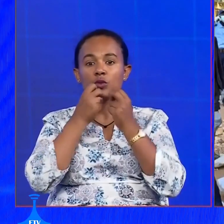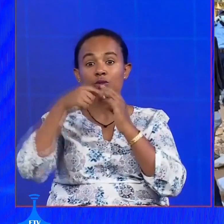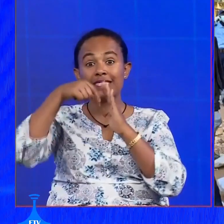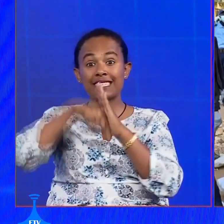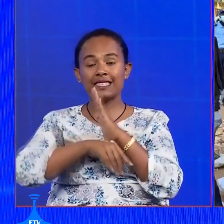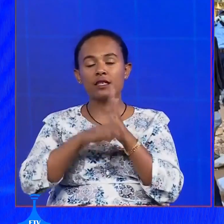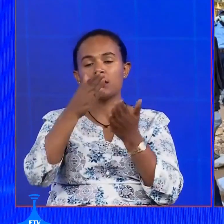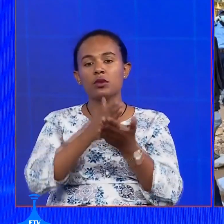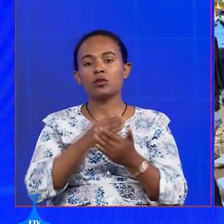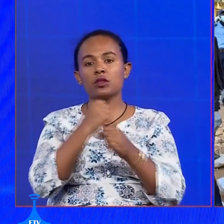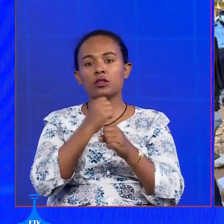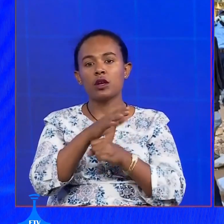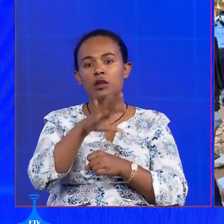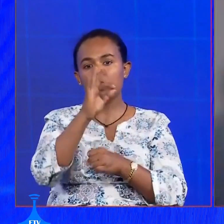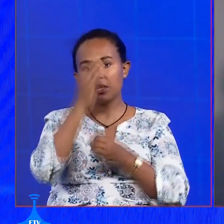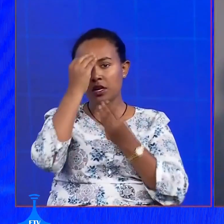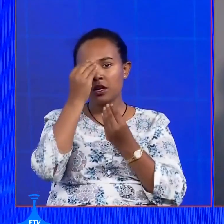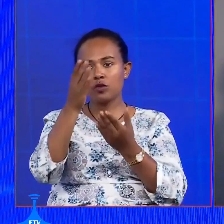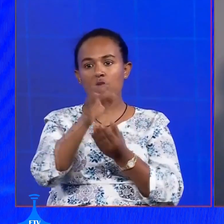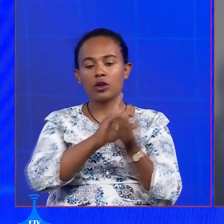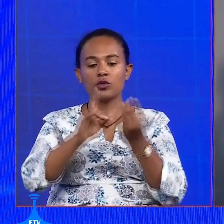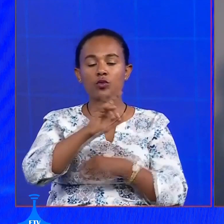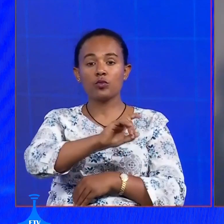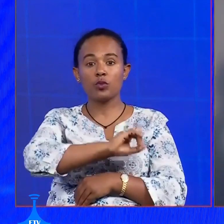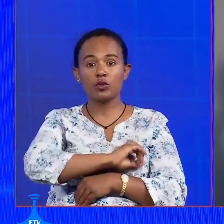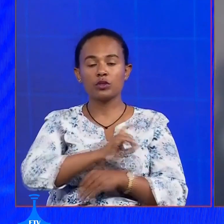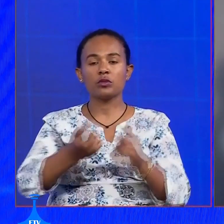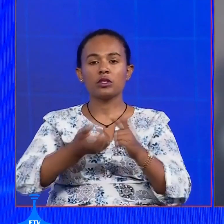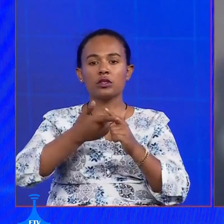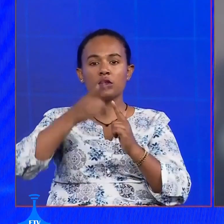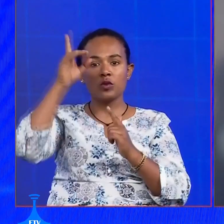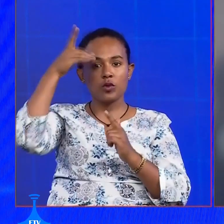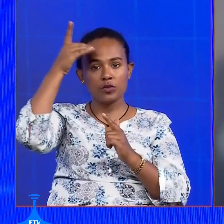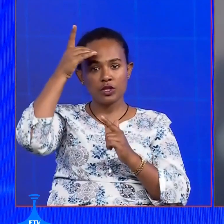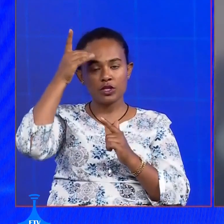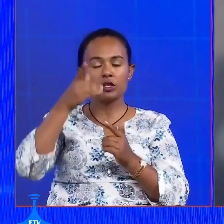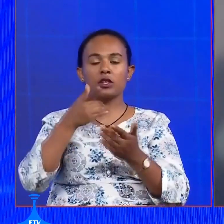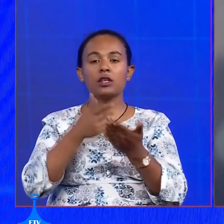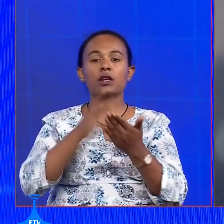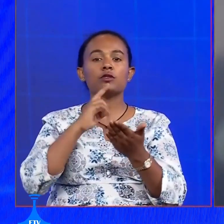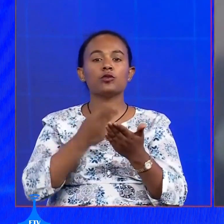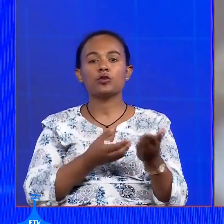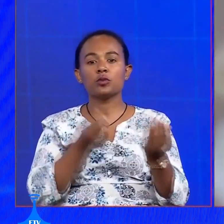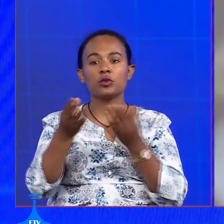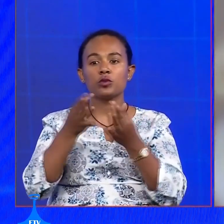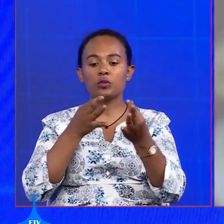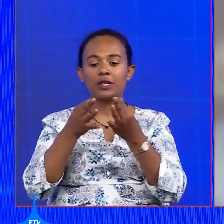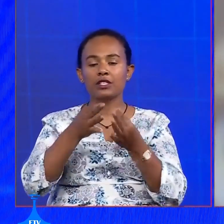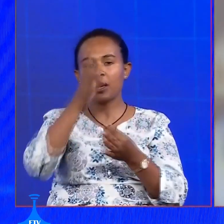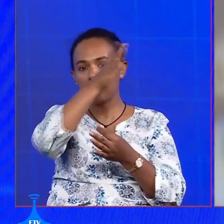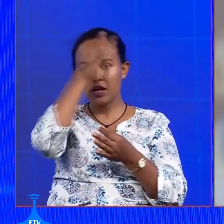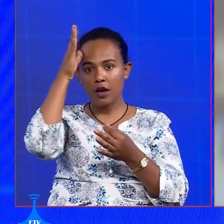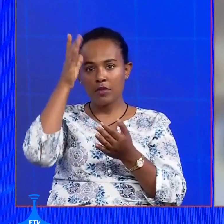ለማስቆም እየሰራ እንደሚገኝ አስታውቋል። የክልሉ ፖሊስ ምክትል ኮሚሽነር ፖል ጃክ ዛሬ ለጋዜጠኞች በሰጡት መግለጫ በጋምቤላ